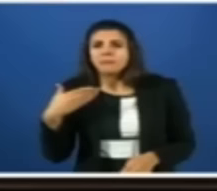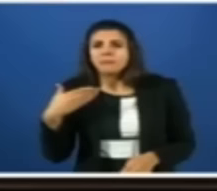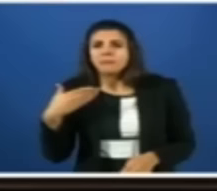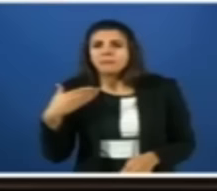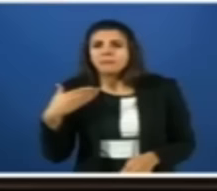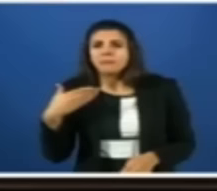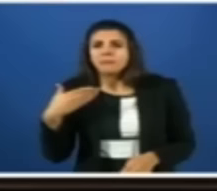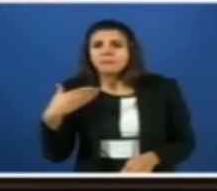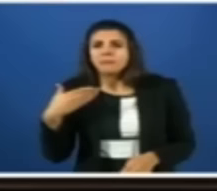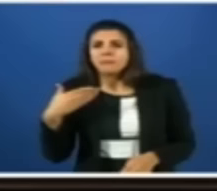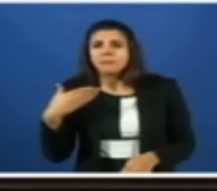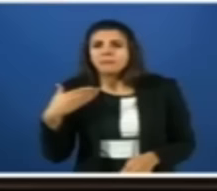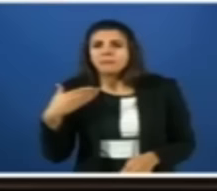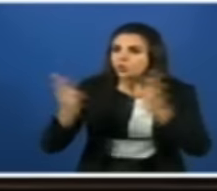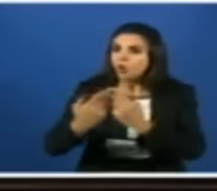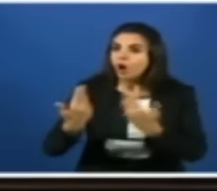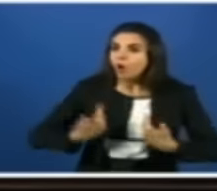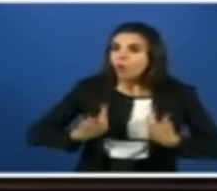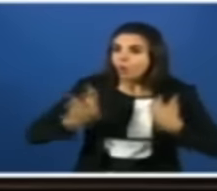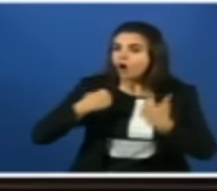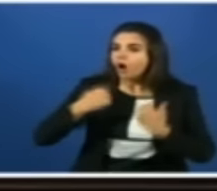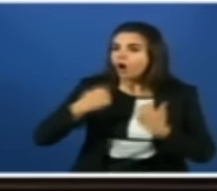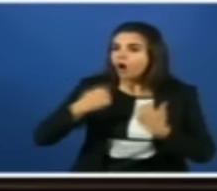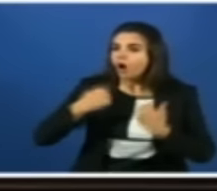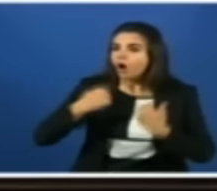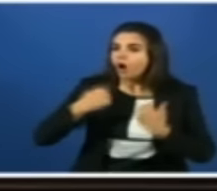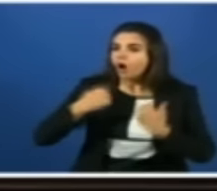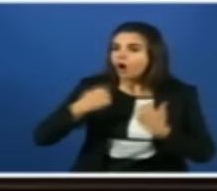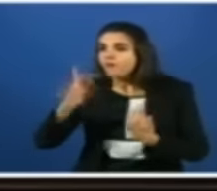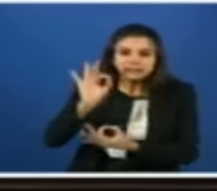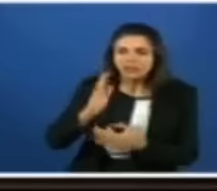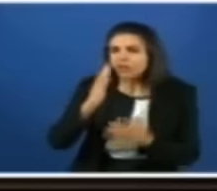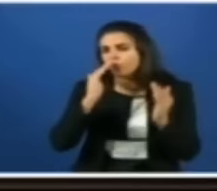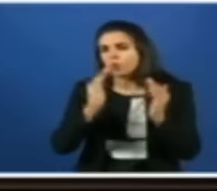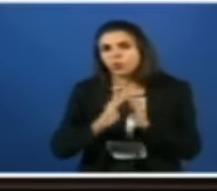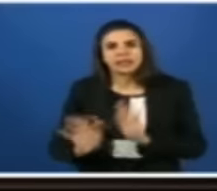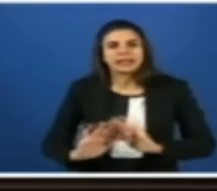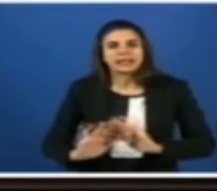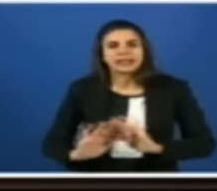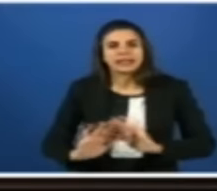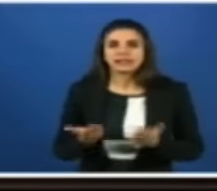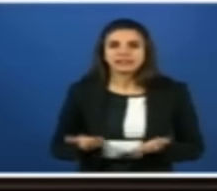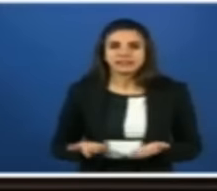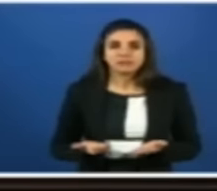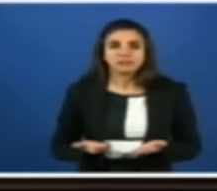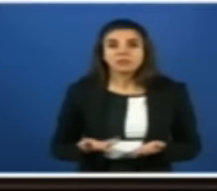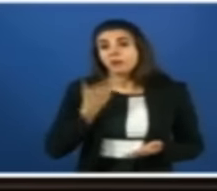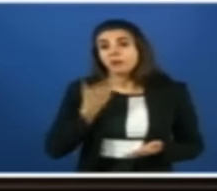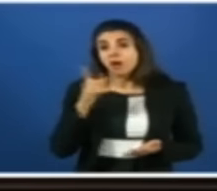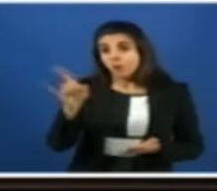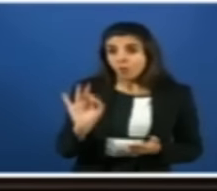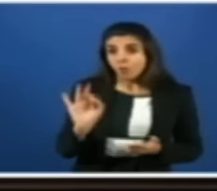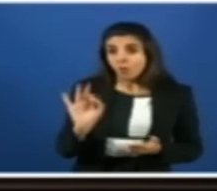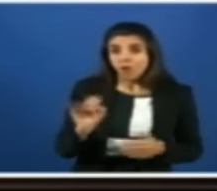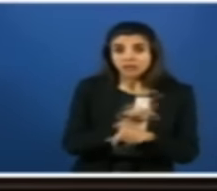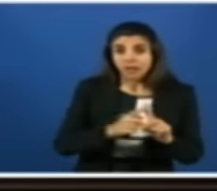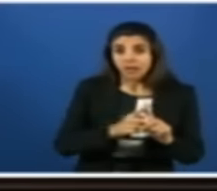ne evrensel hukuka ne de insanlığa sığan bir iştir. Eğer böyle bir